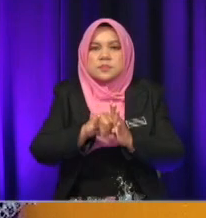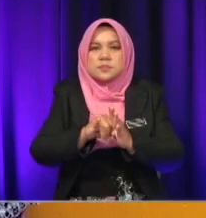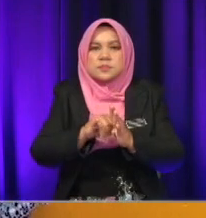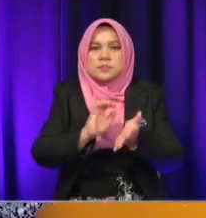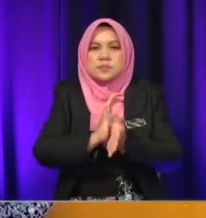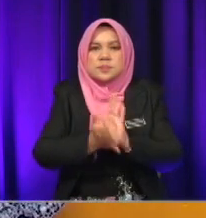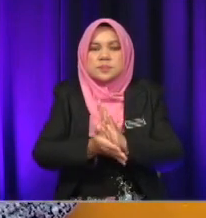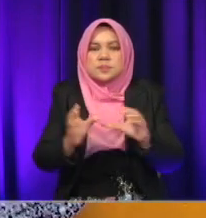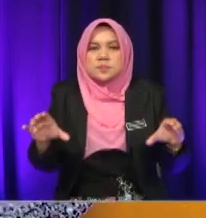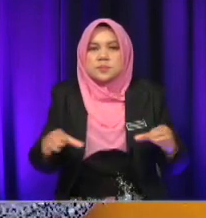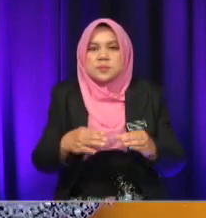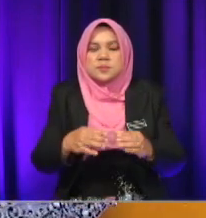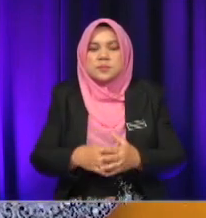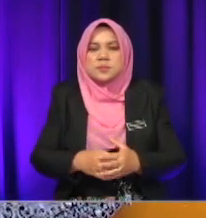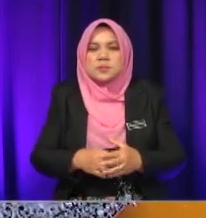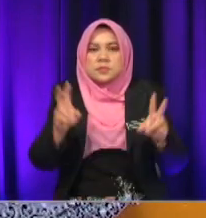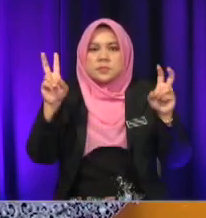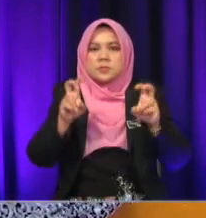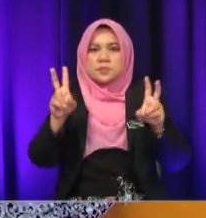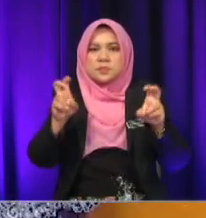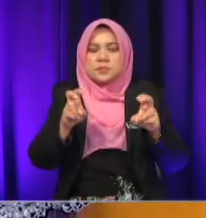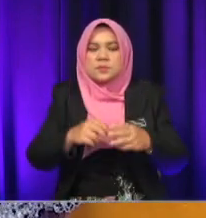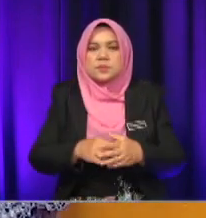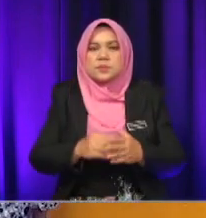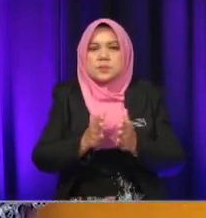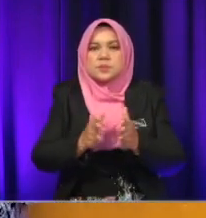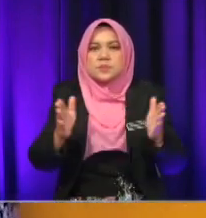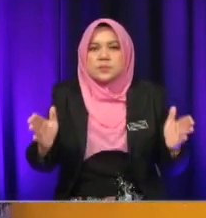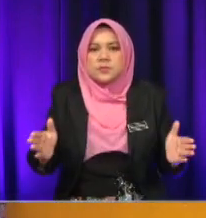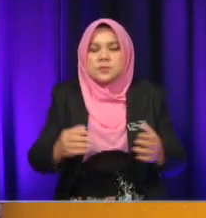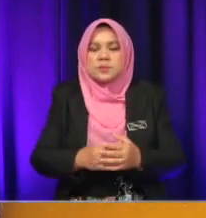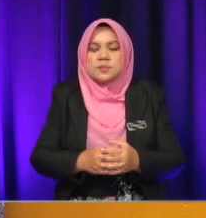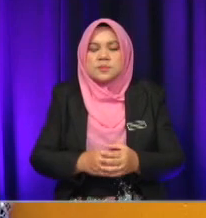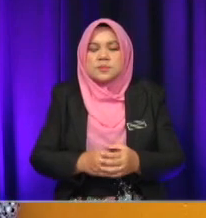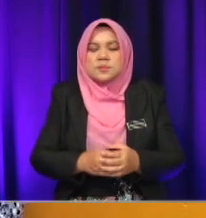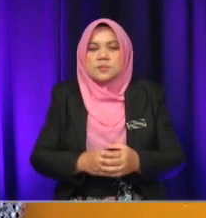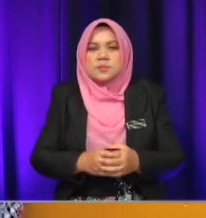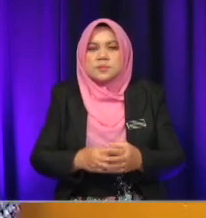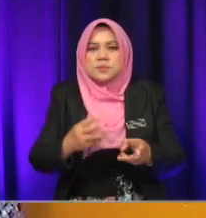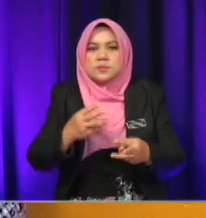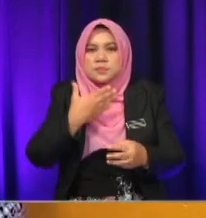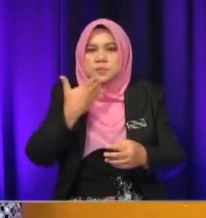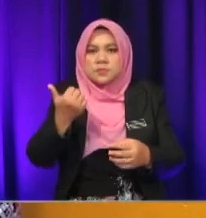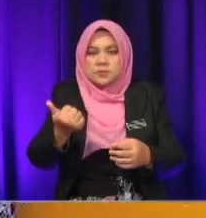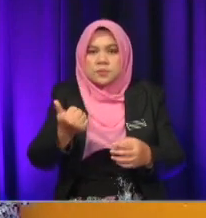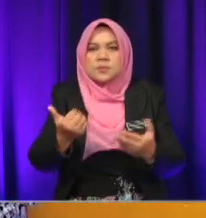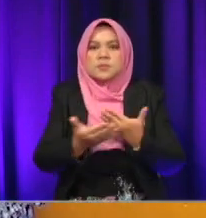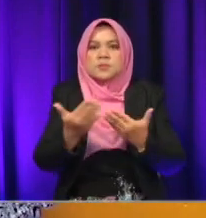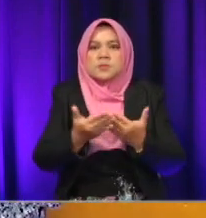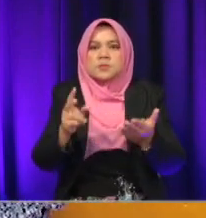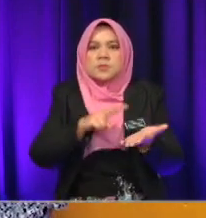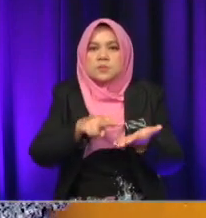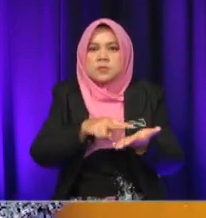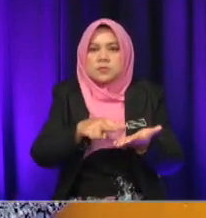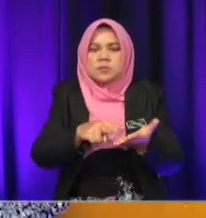dia buat kenalah tajuk tu pun besar kan? Dan menarik. Besar. Menarik. Mudah dibaca. Yeah.